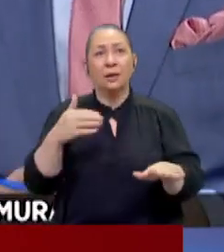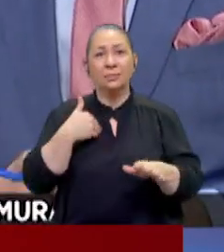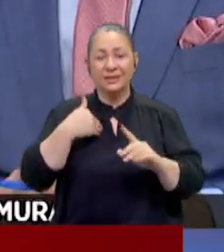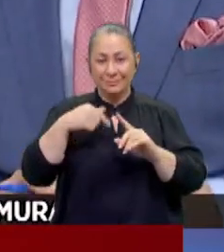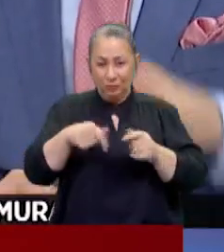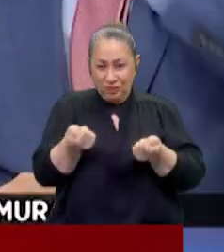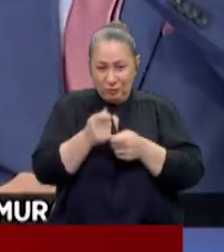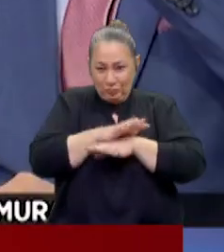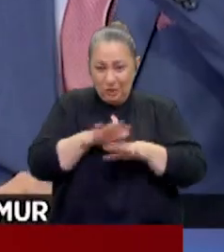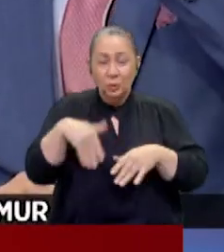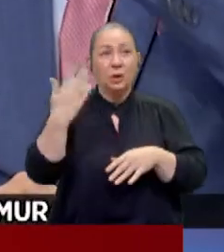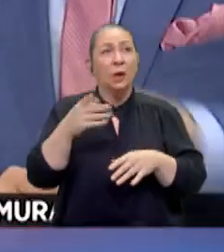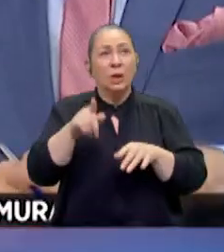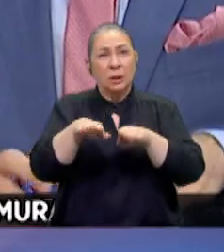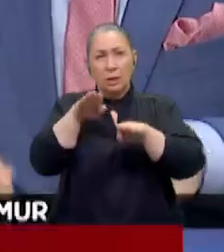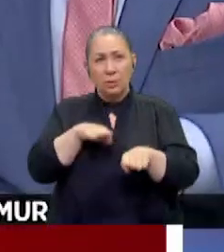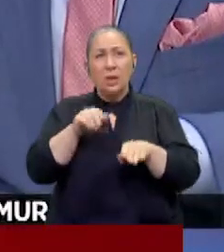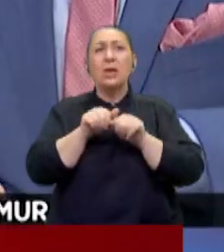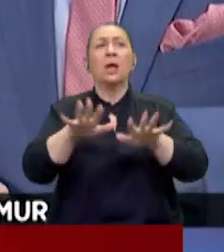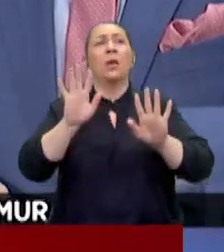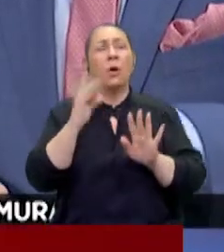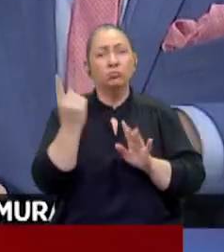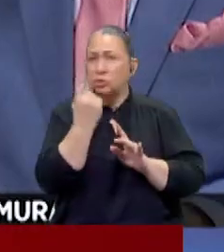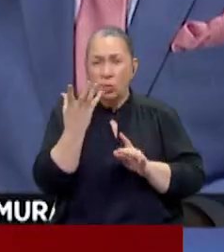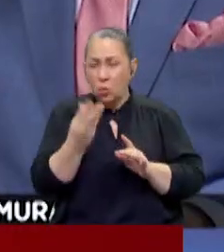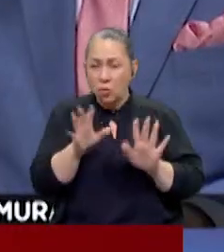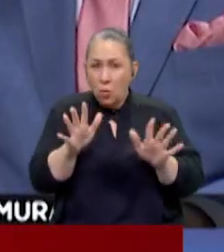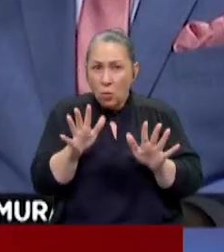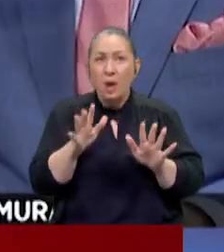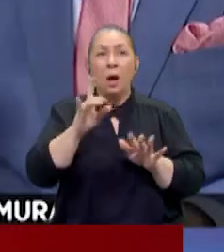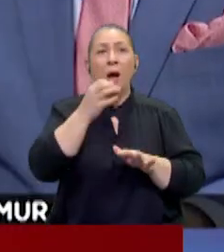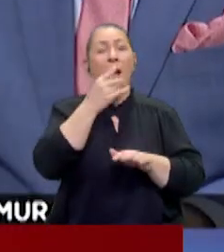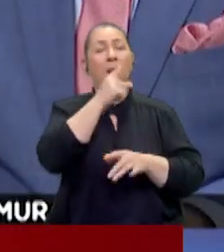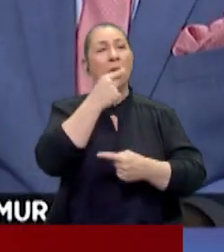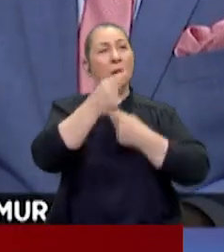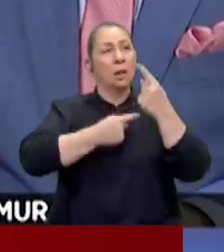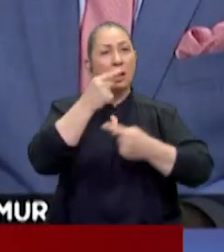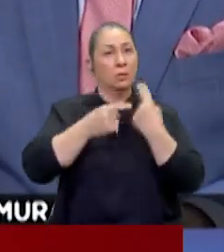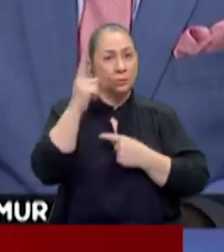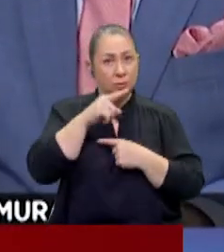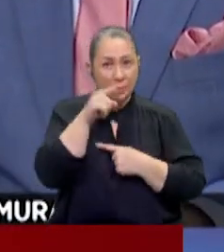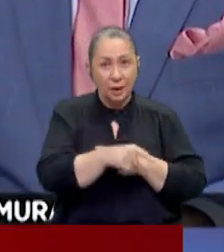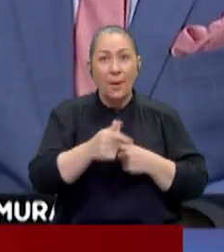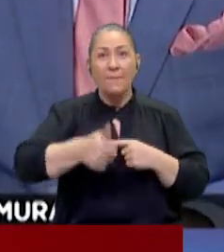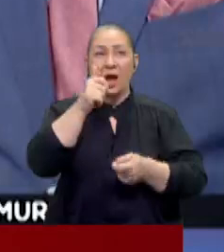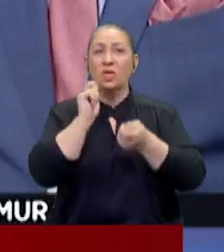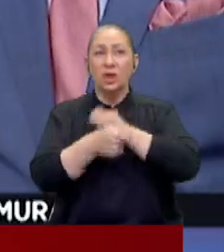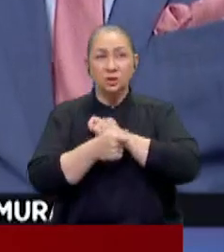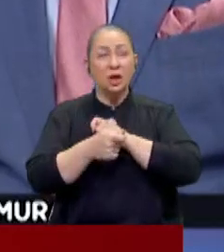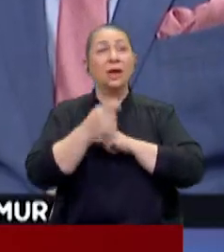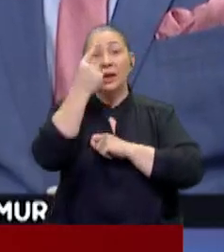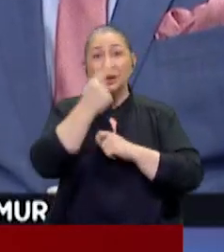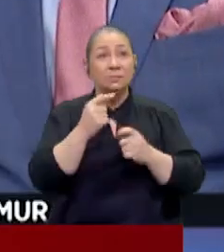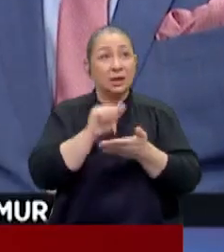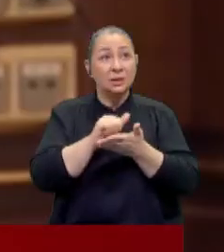biz mi söyledik bunlar geri adım attı yayınlamıyorlar? Bir şeyler oluyor. Bu tabii Ankara'daki söylentiden kaynaklanıyor. Yani bakan değişecek. Resmi